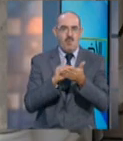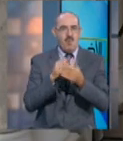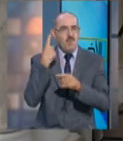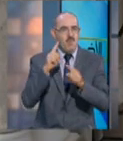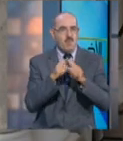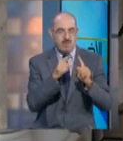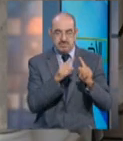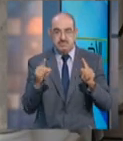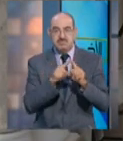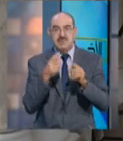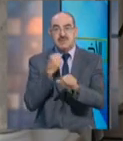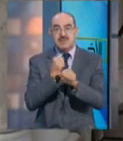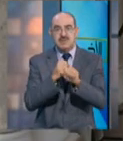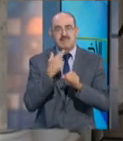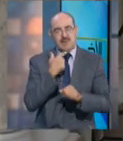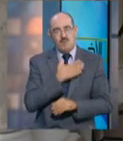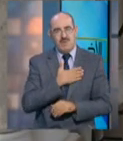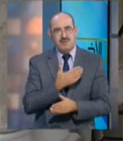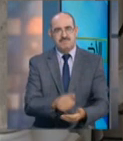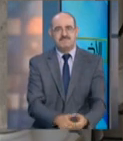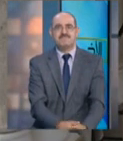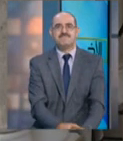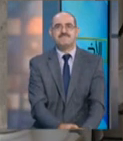فترة وجودي هنا.